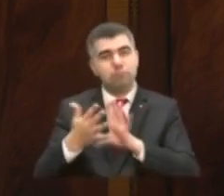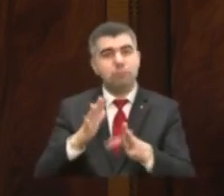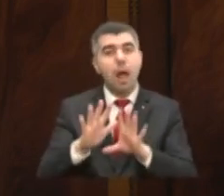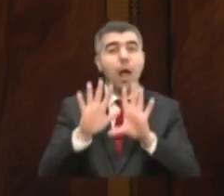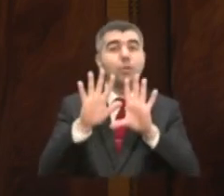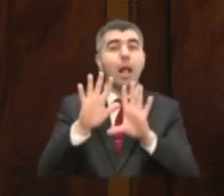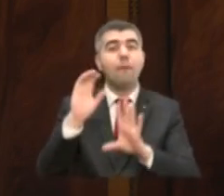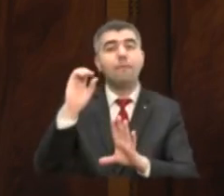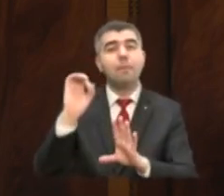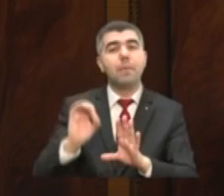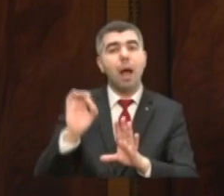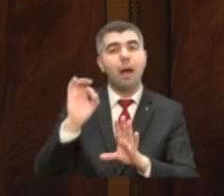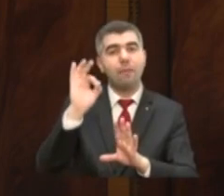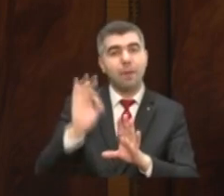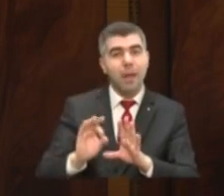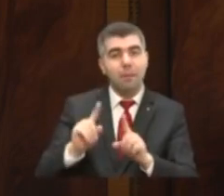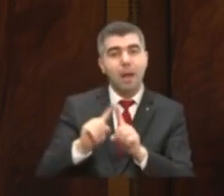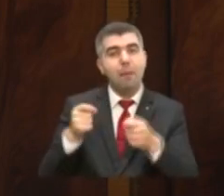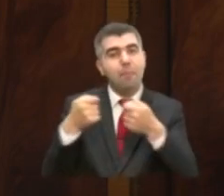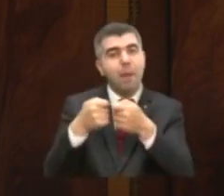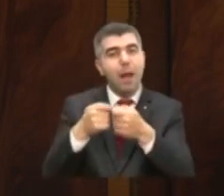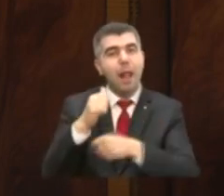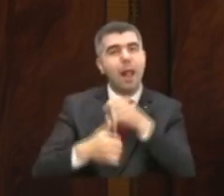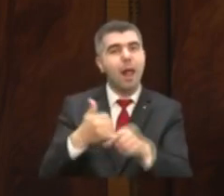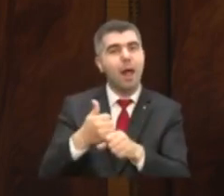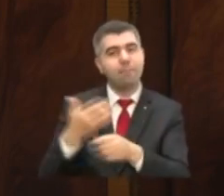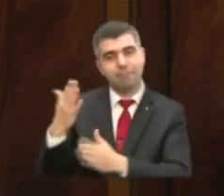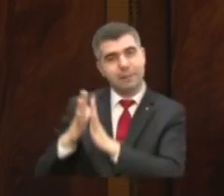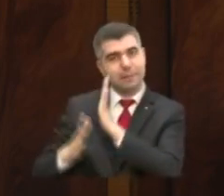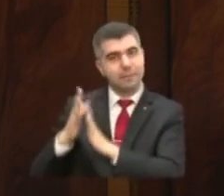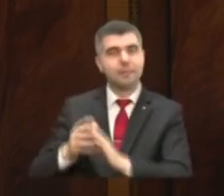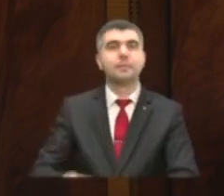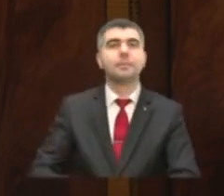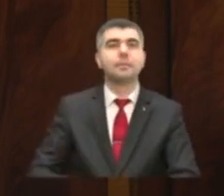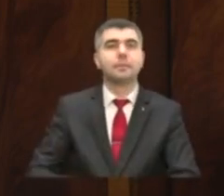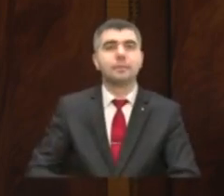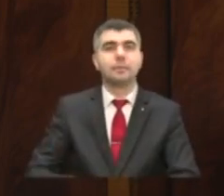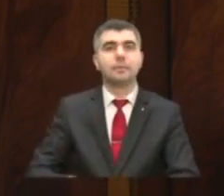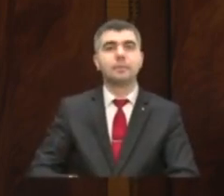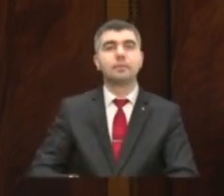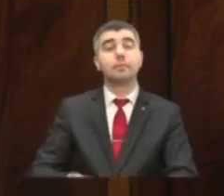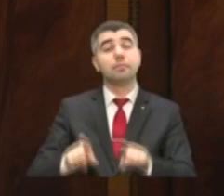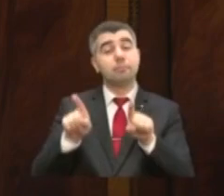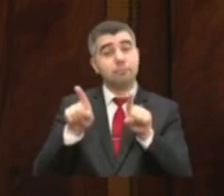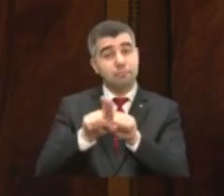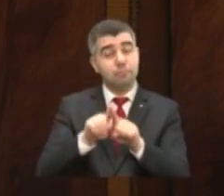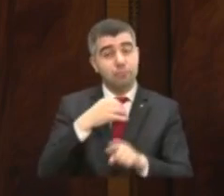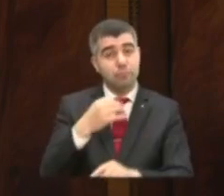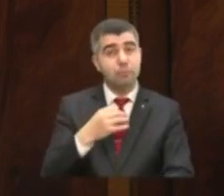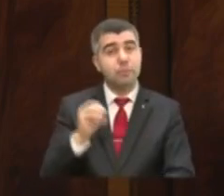10% بالمقارنة مع السنة الماضية، وهذا شيء مهم. بطبيعة الحال تقوية